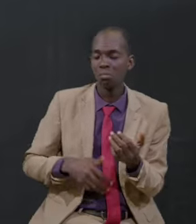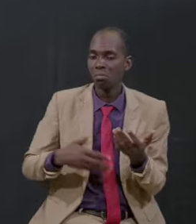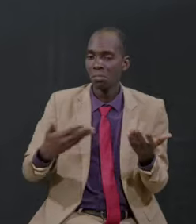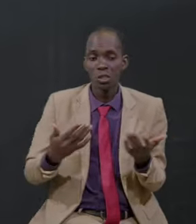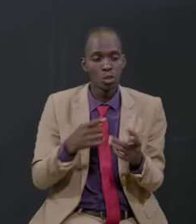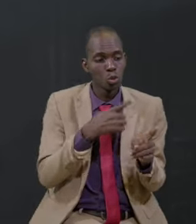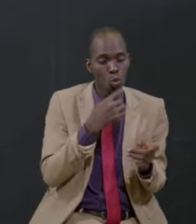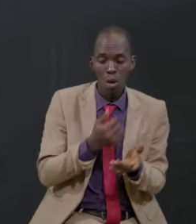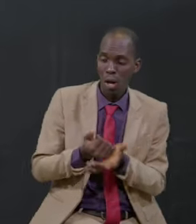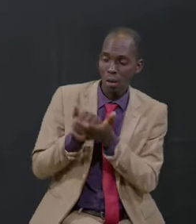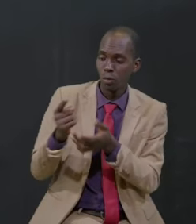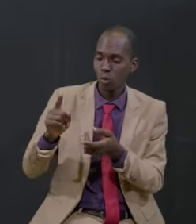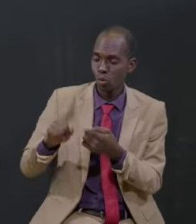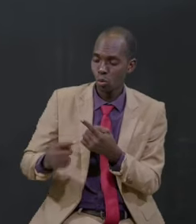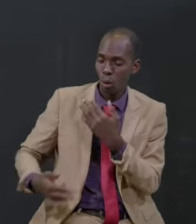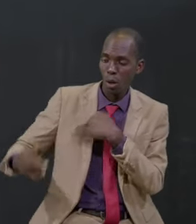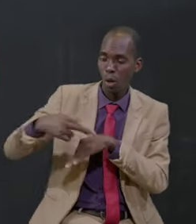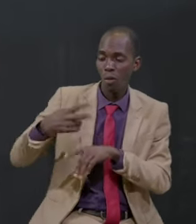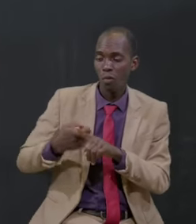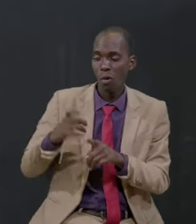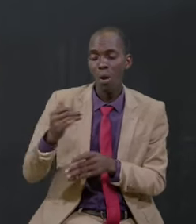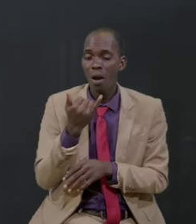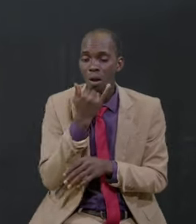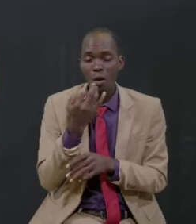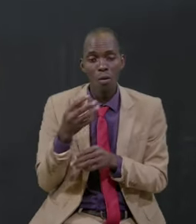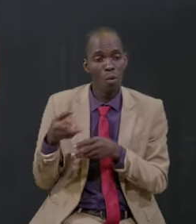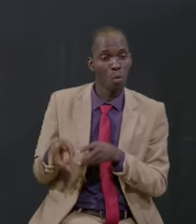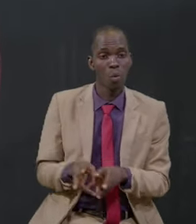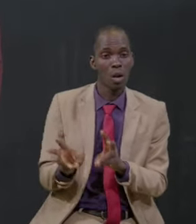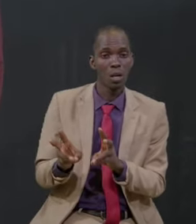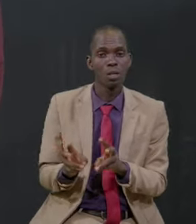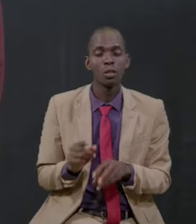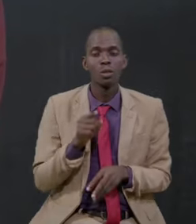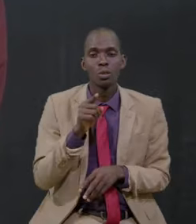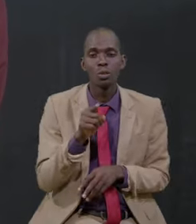s'était égaré, sauvera une âme